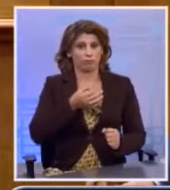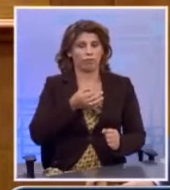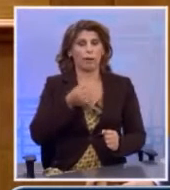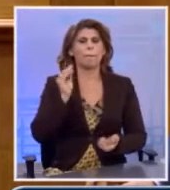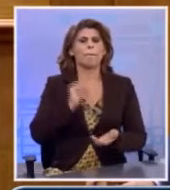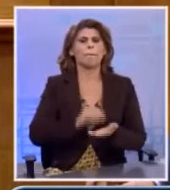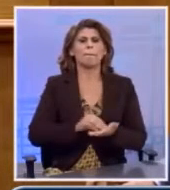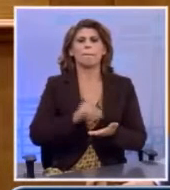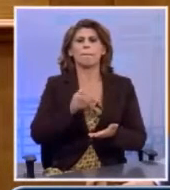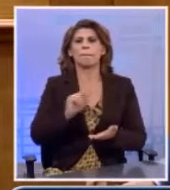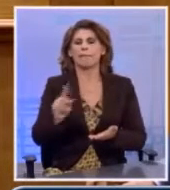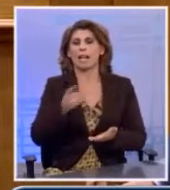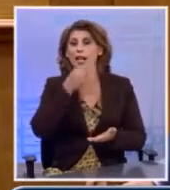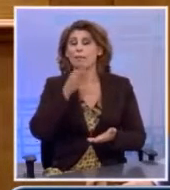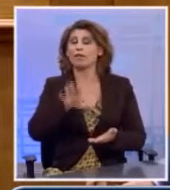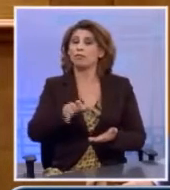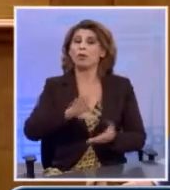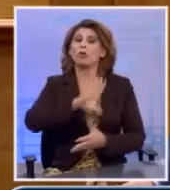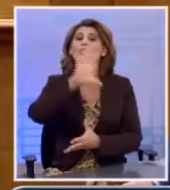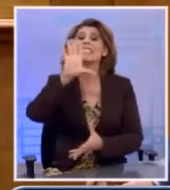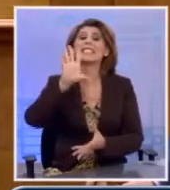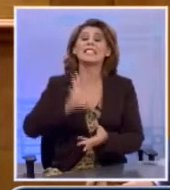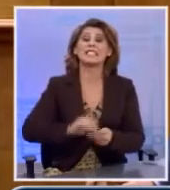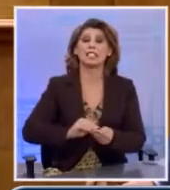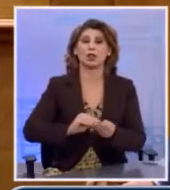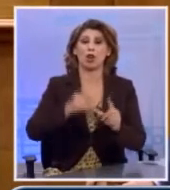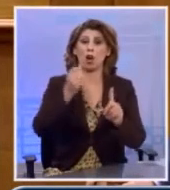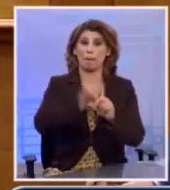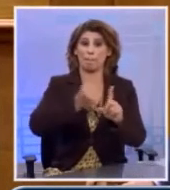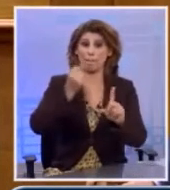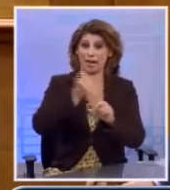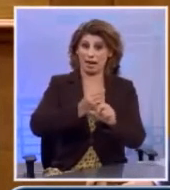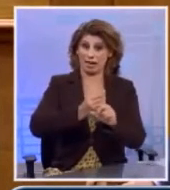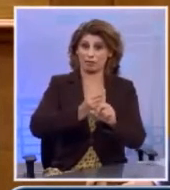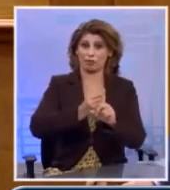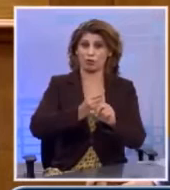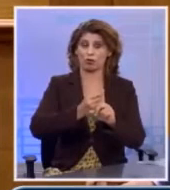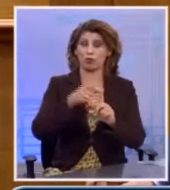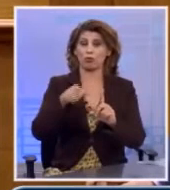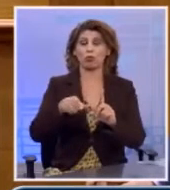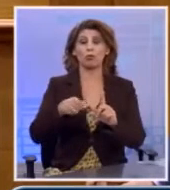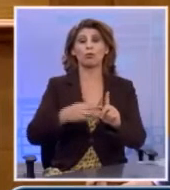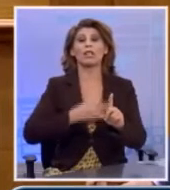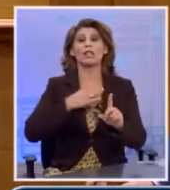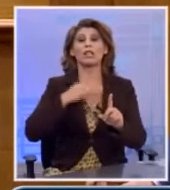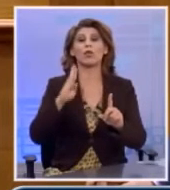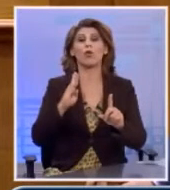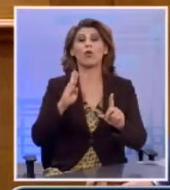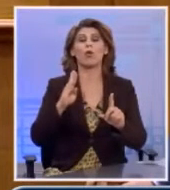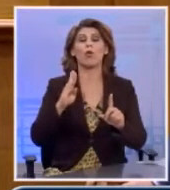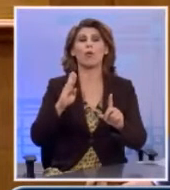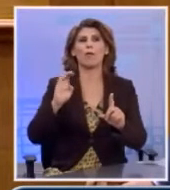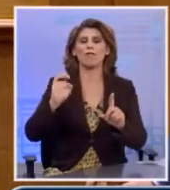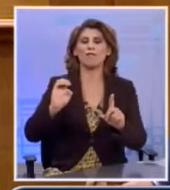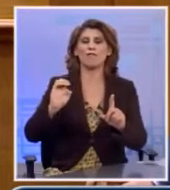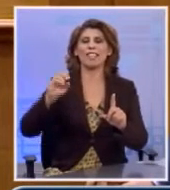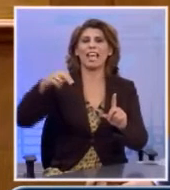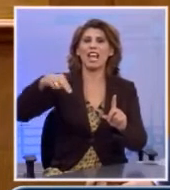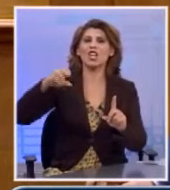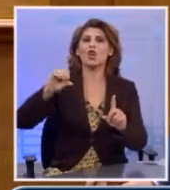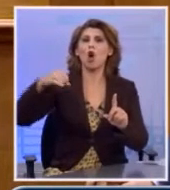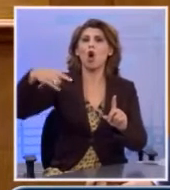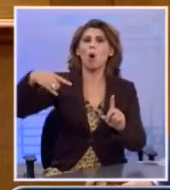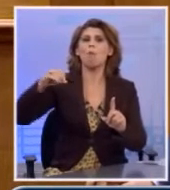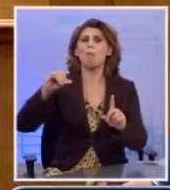Αναμασίσατε σχεδόν το σύνολο της υπερασπιστικής γραμμής του υπόδικου κυρίου Βγενόπουλου. Για